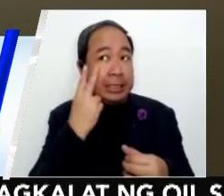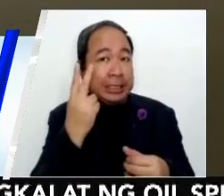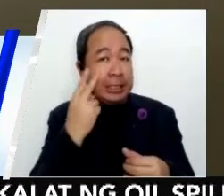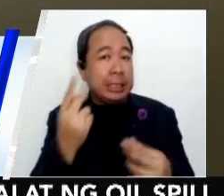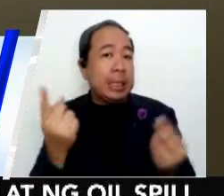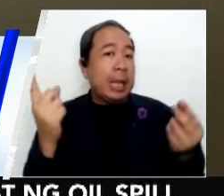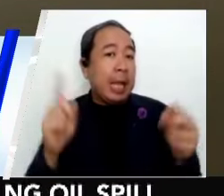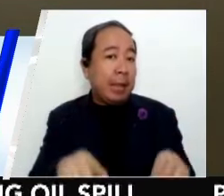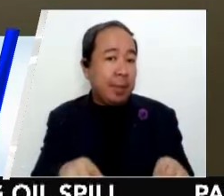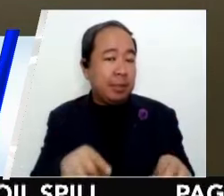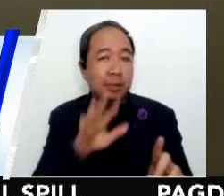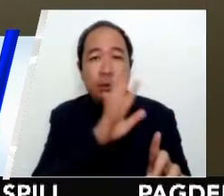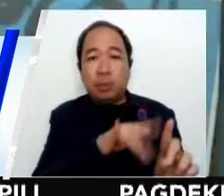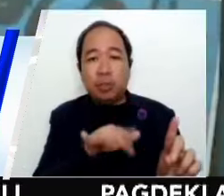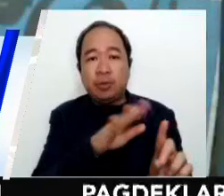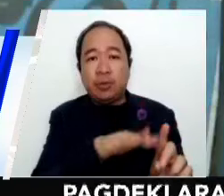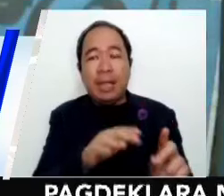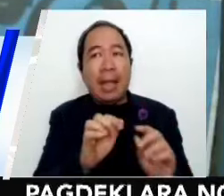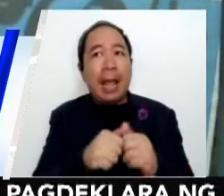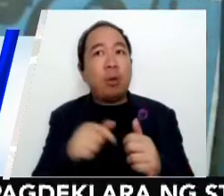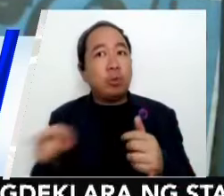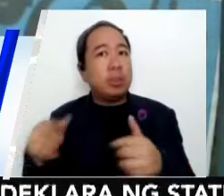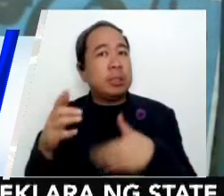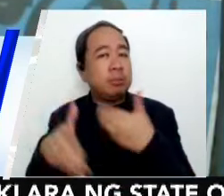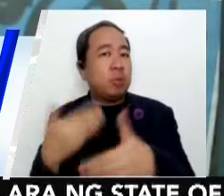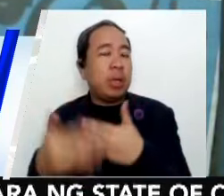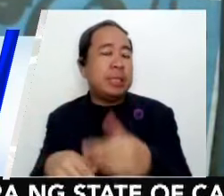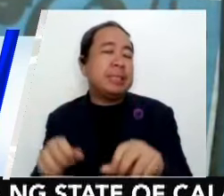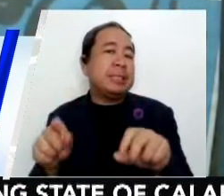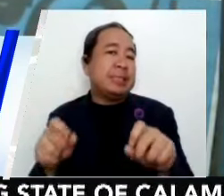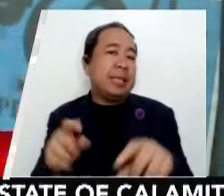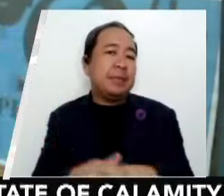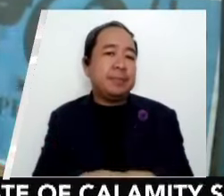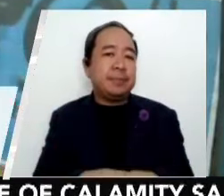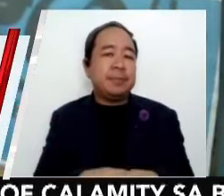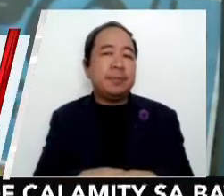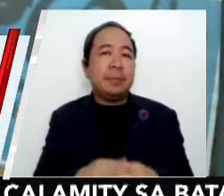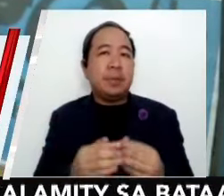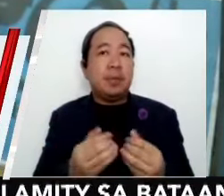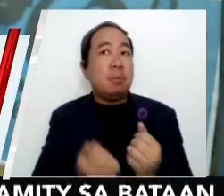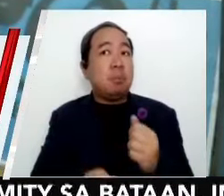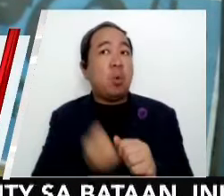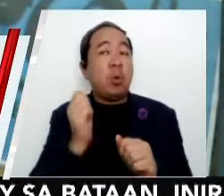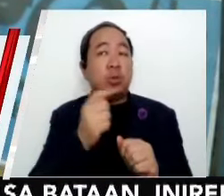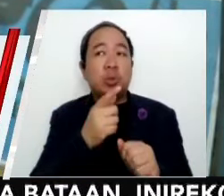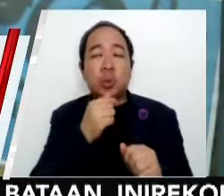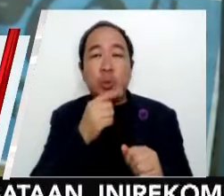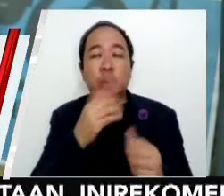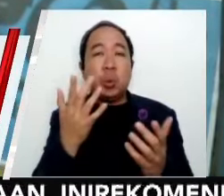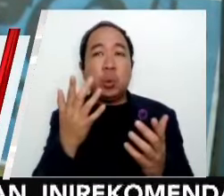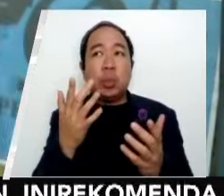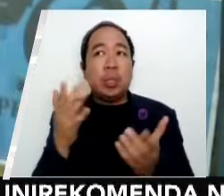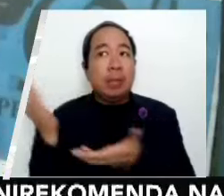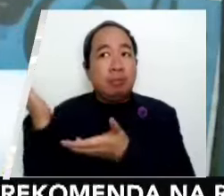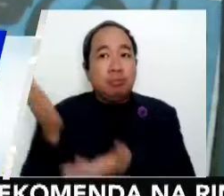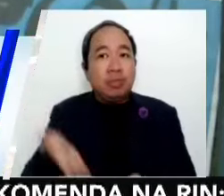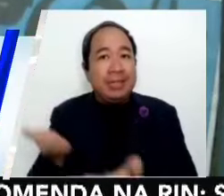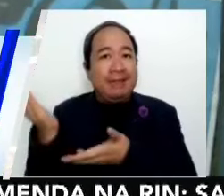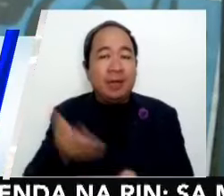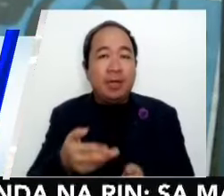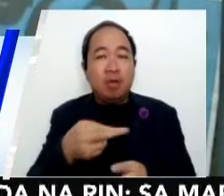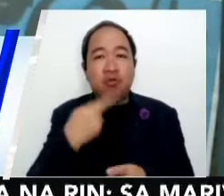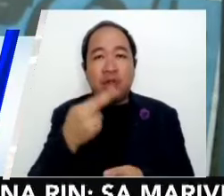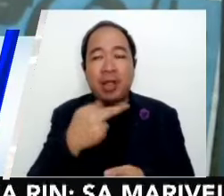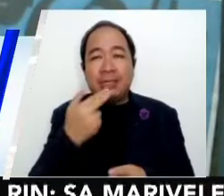kung paano nila ibebenta yan. Marami sa mga nakausap naming nagdadala o nagbabagsak ng bigas sa Kamaynilaan